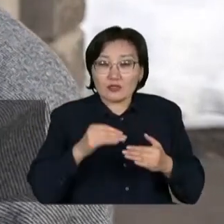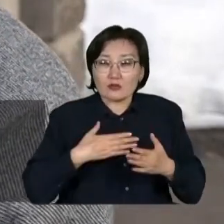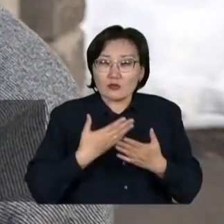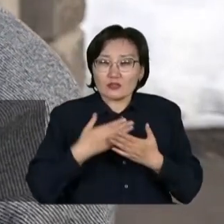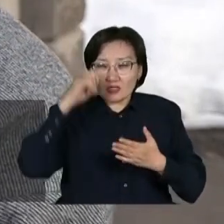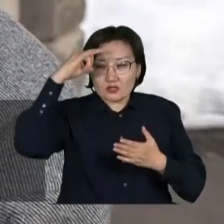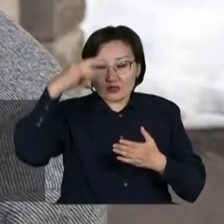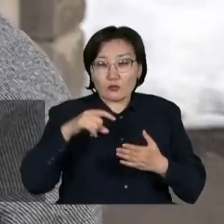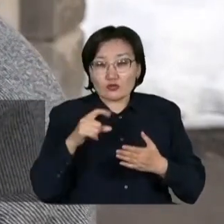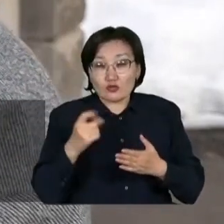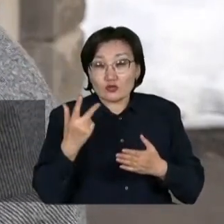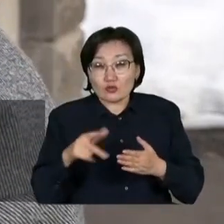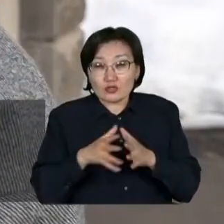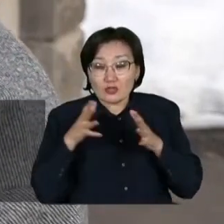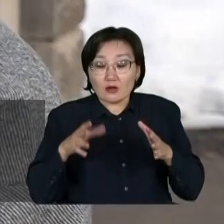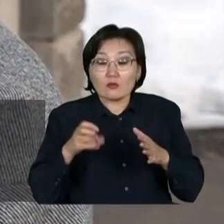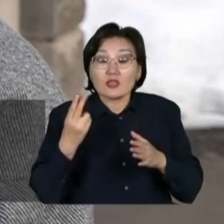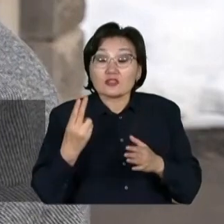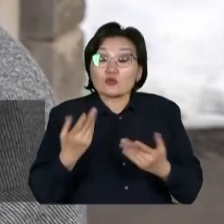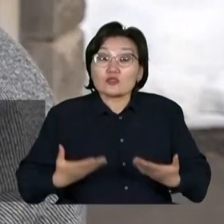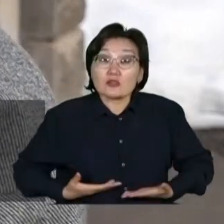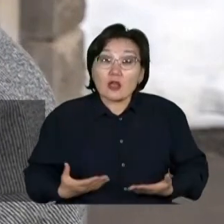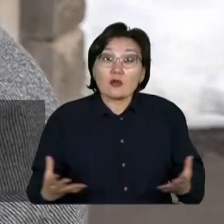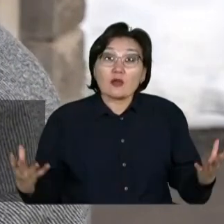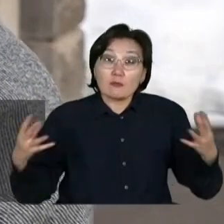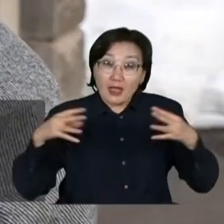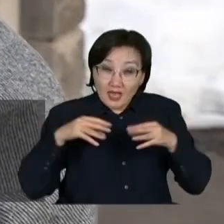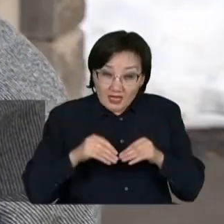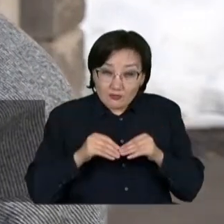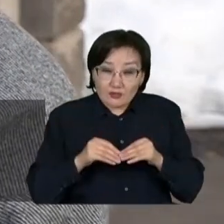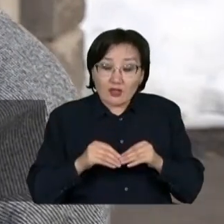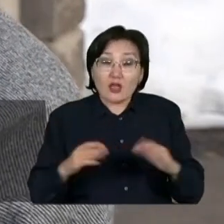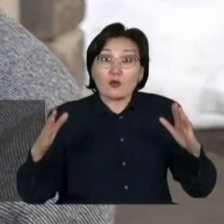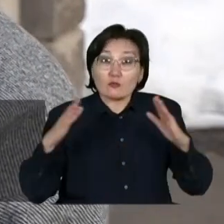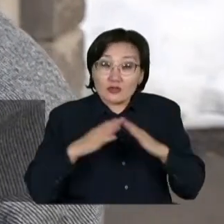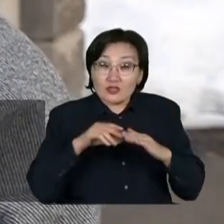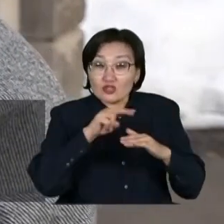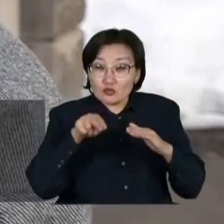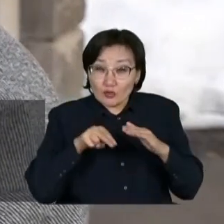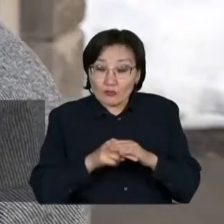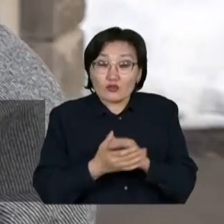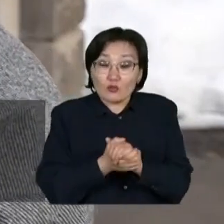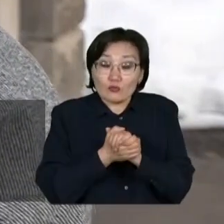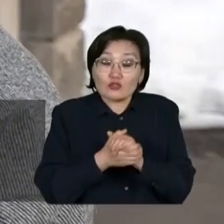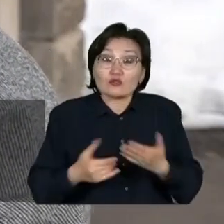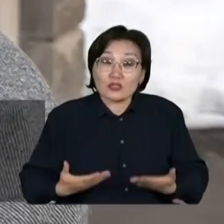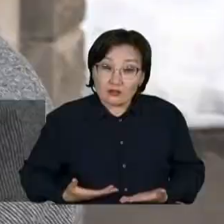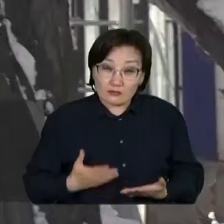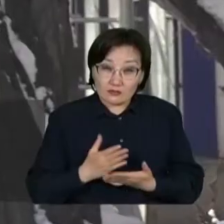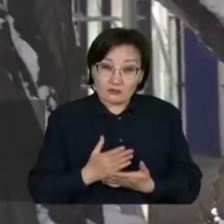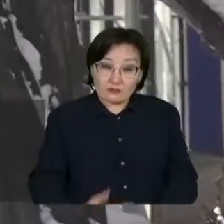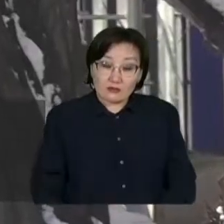Қазақстанда 130-дан астам ұлт өкілі тұрса да, бәріміз бір шаңырақтың астында тату-тәтті болып өмір сүріп